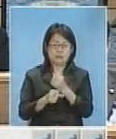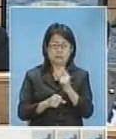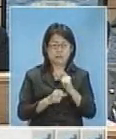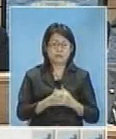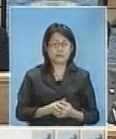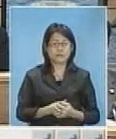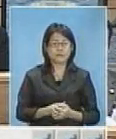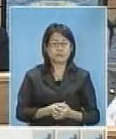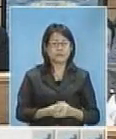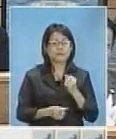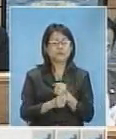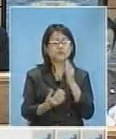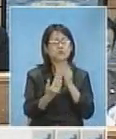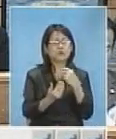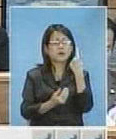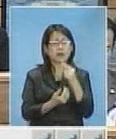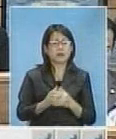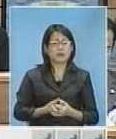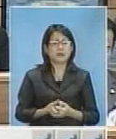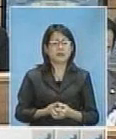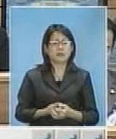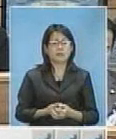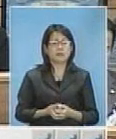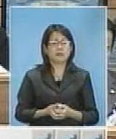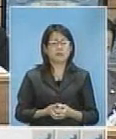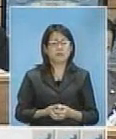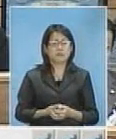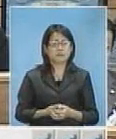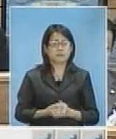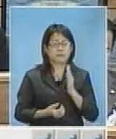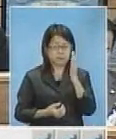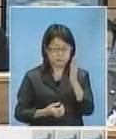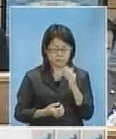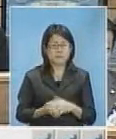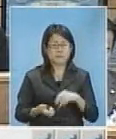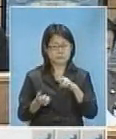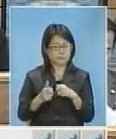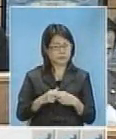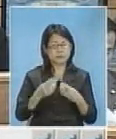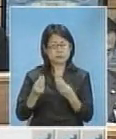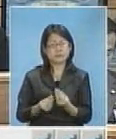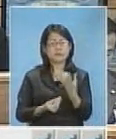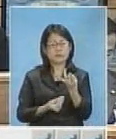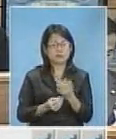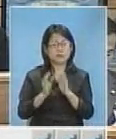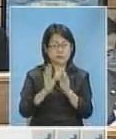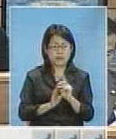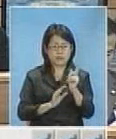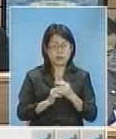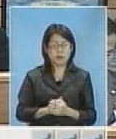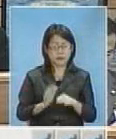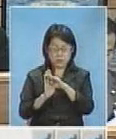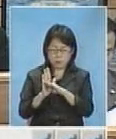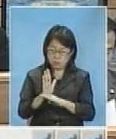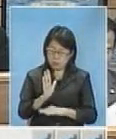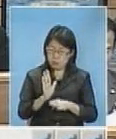นั้นท่านทำไปเพื่ออะไรและจะเป็นภาระปัญหากับเขาอย่างไรเหล่านี้ล้ว